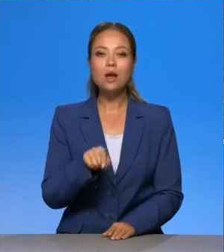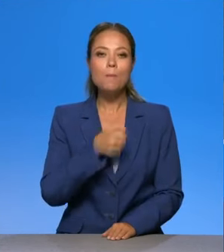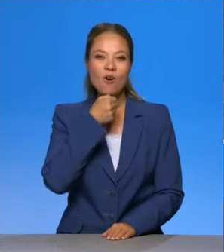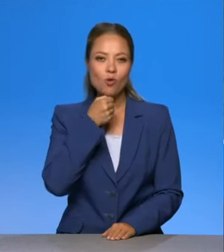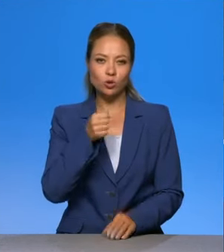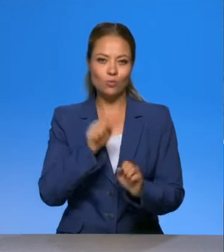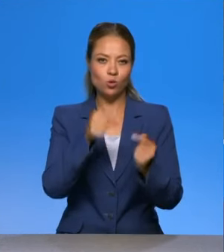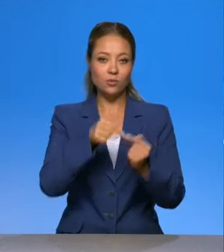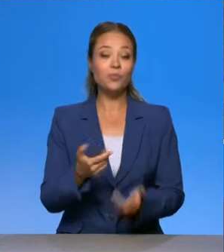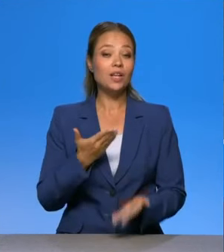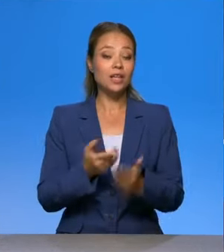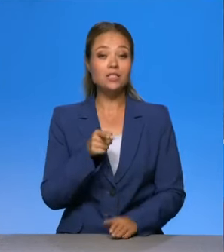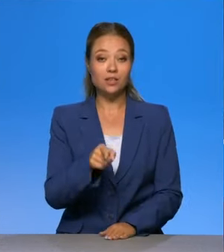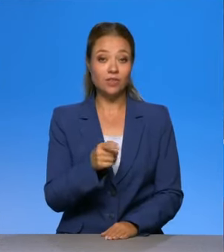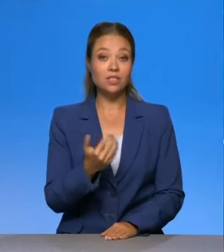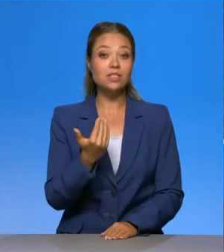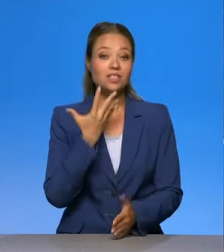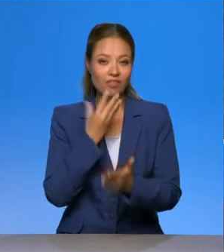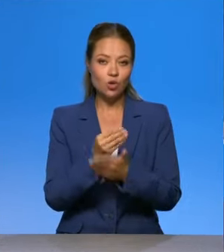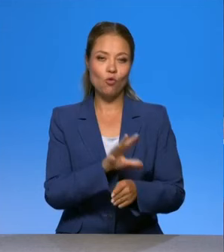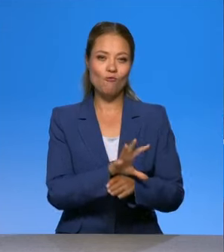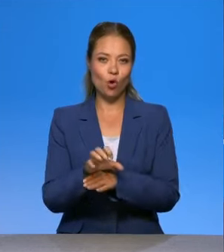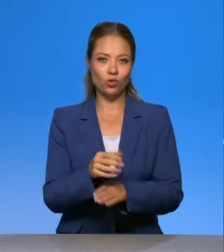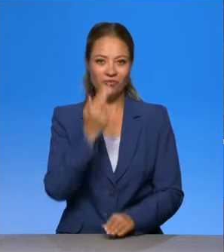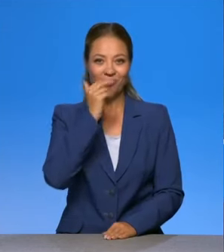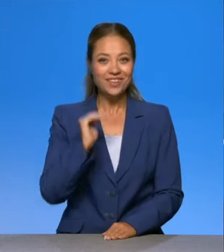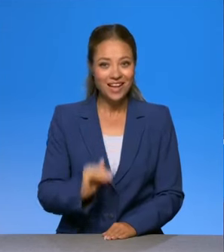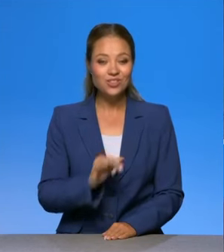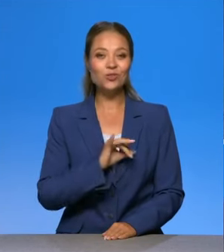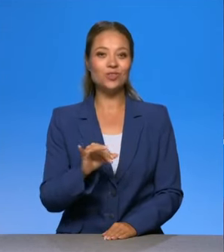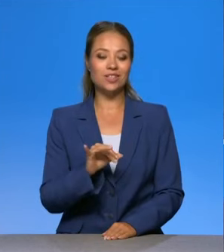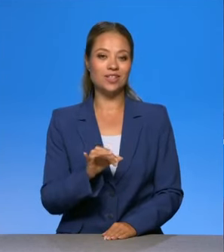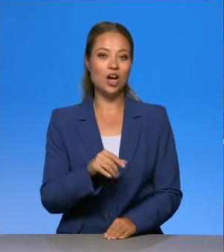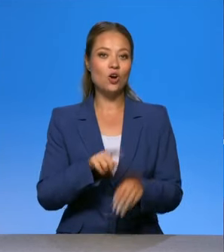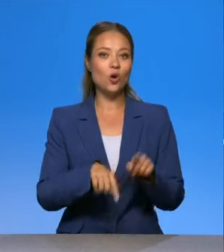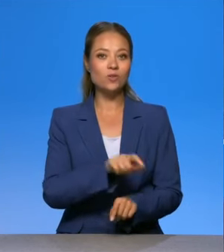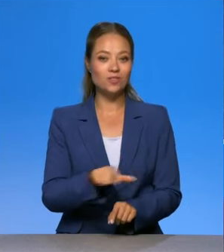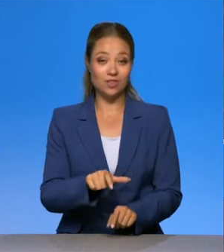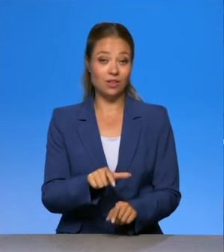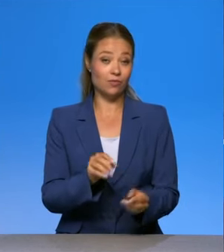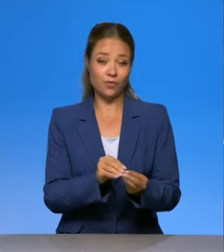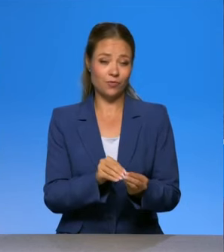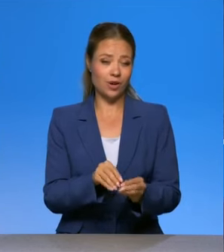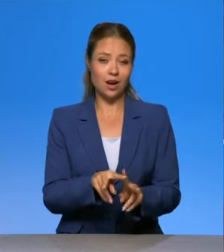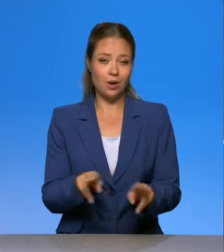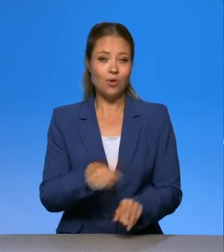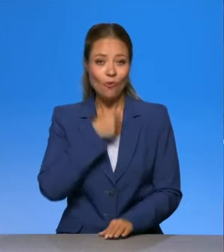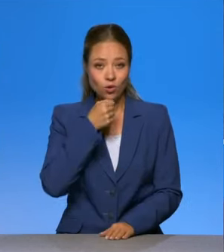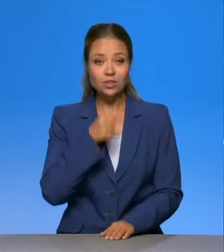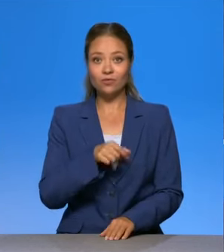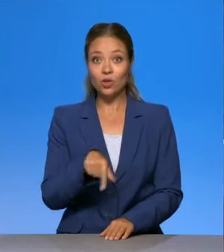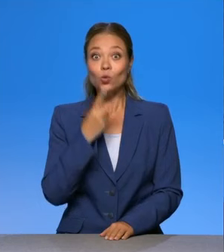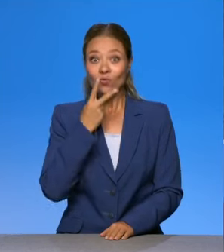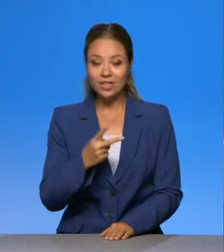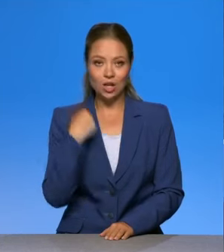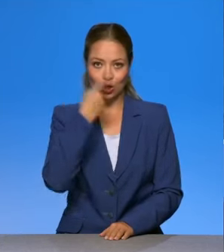возьмете свою фотографию в детском возрасте, например, и своих же родственников того же возраста, увидите, что практически одно лицо.